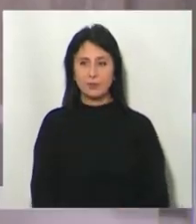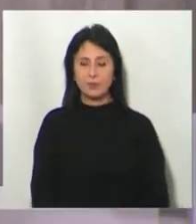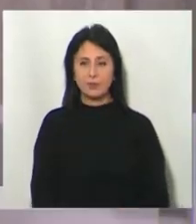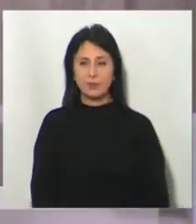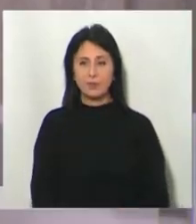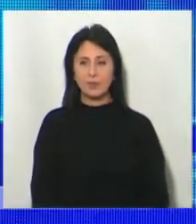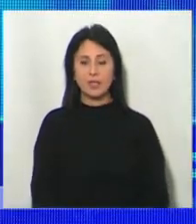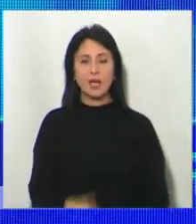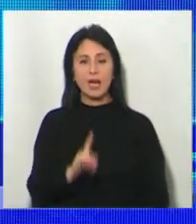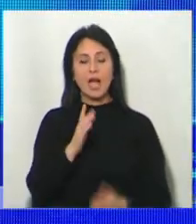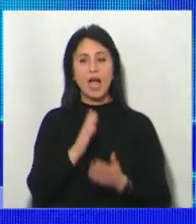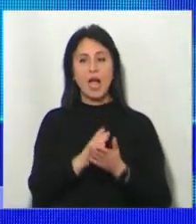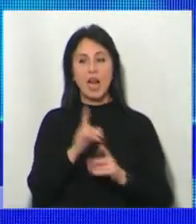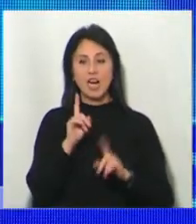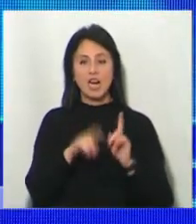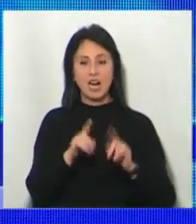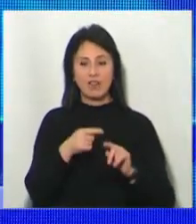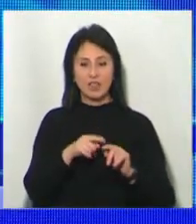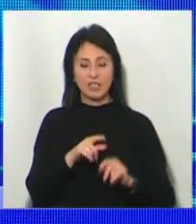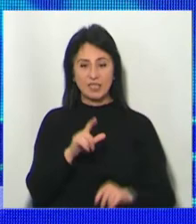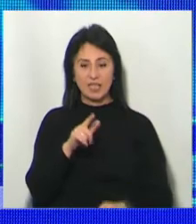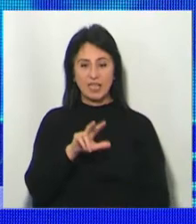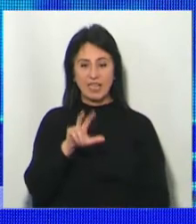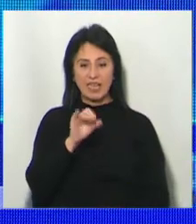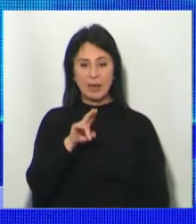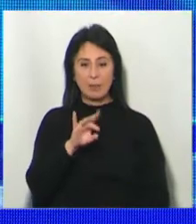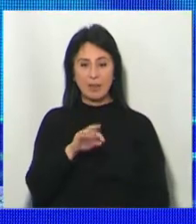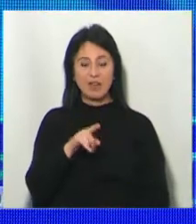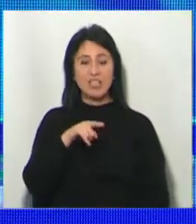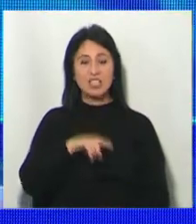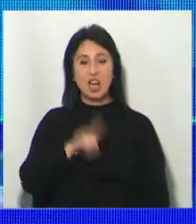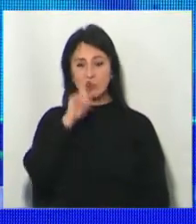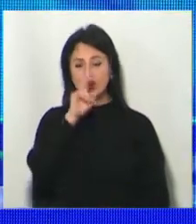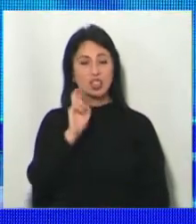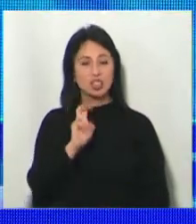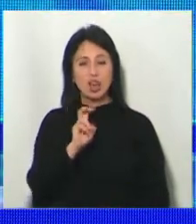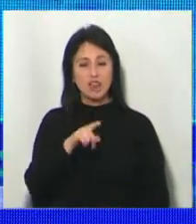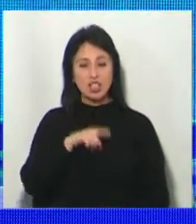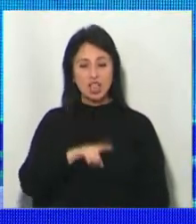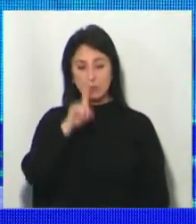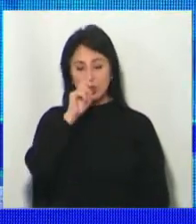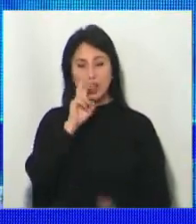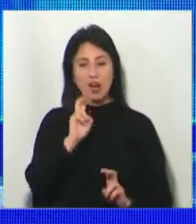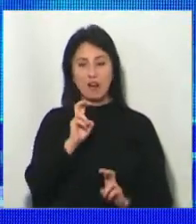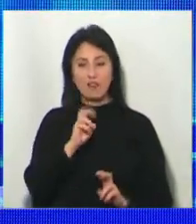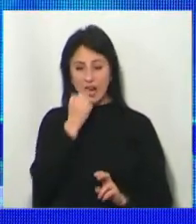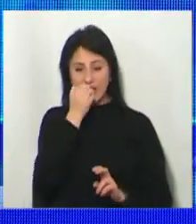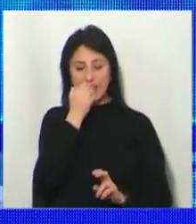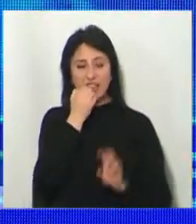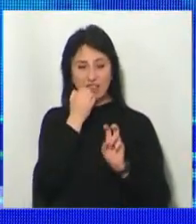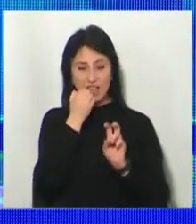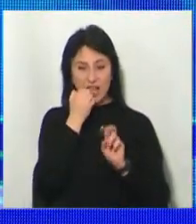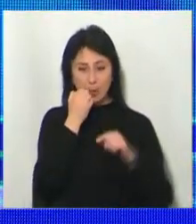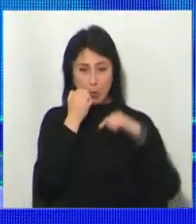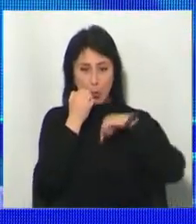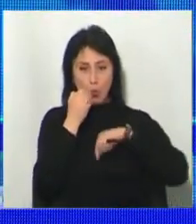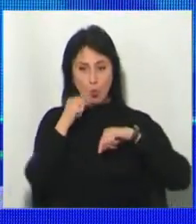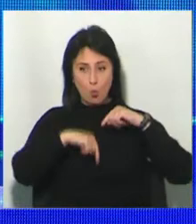რასაკვირველია. ვთქვათ, ეხლა რა არის ზოგადად ჰიპერურიკემია და რა არის შარდმჟავა? შარდმჟავა ეს არის ნივთიერება, ასე